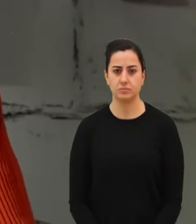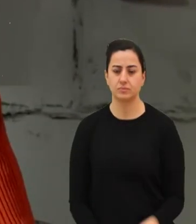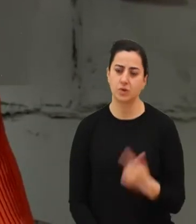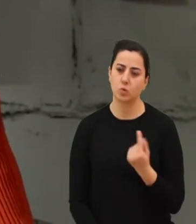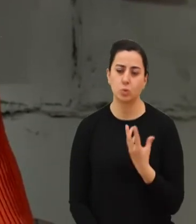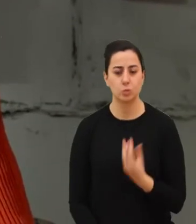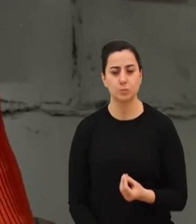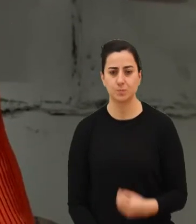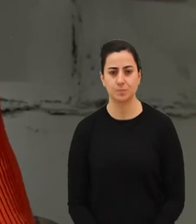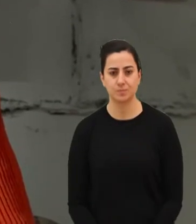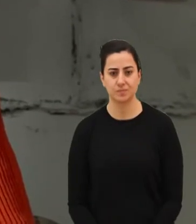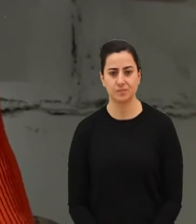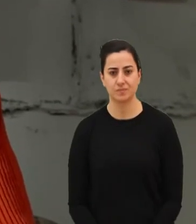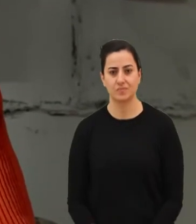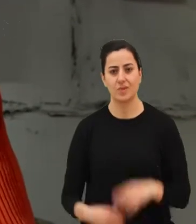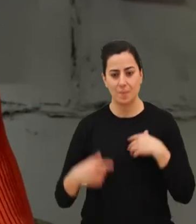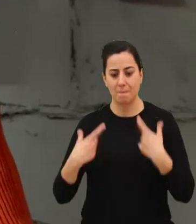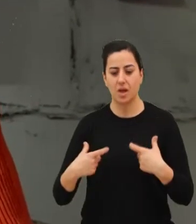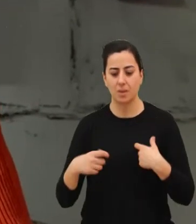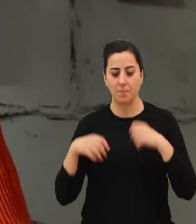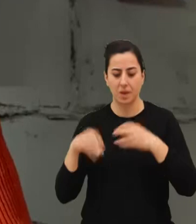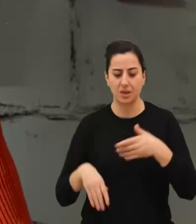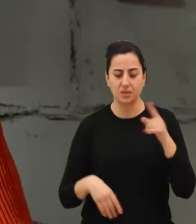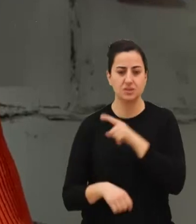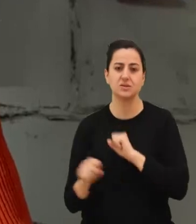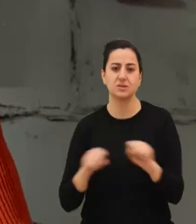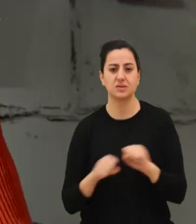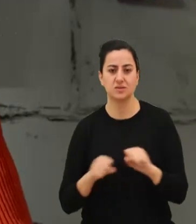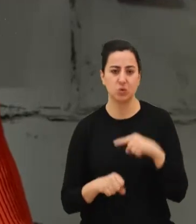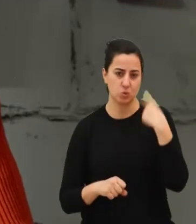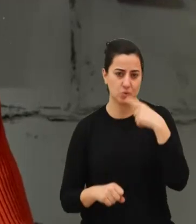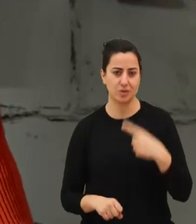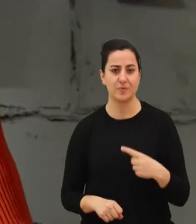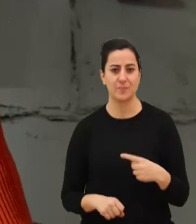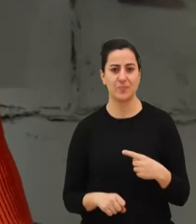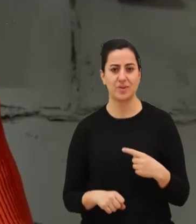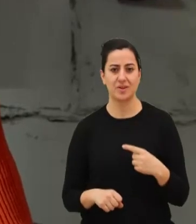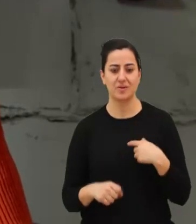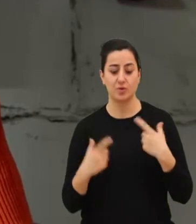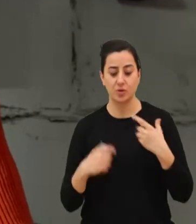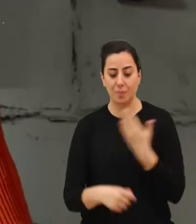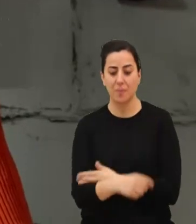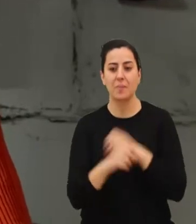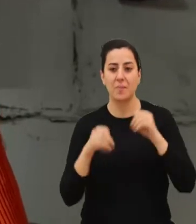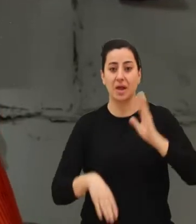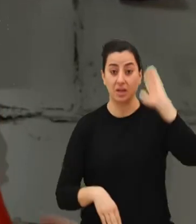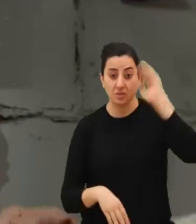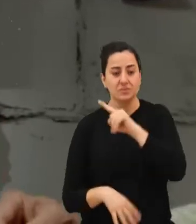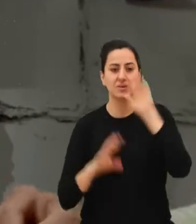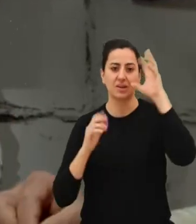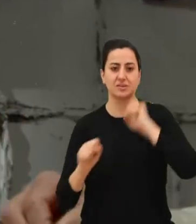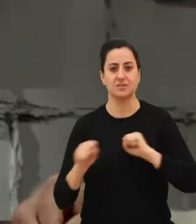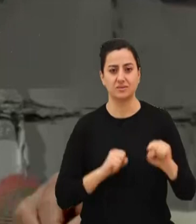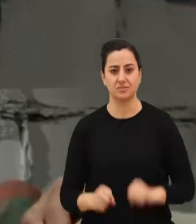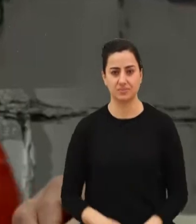Öyle oldu. Mahalleden ayrılmama zaten kızgın. Ülkeden ayrılacağımı öğrenince daha beter kızdı.